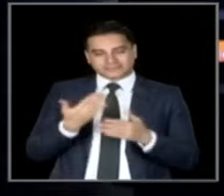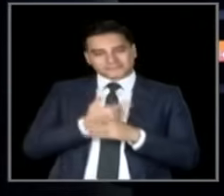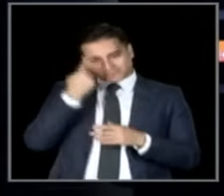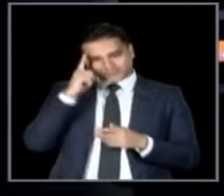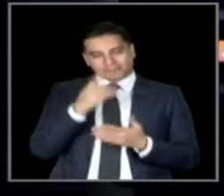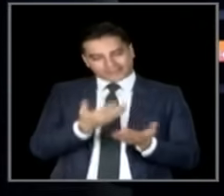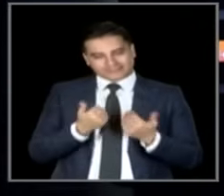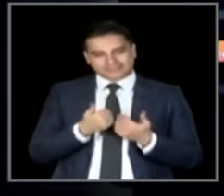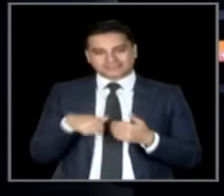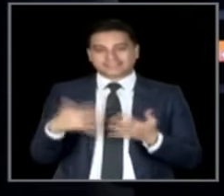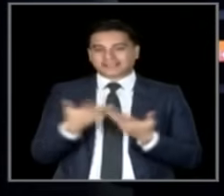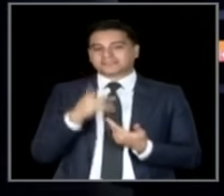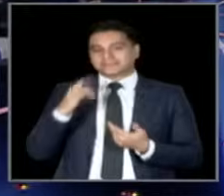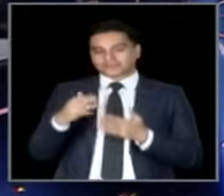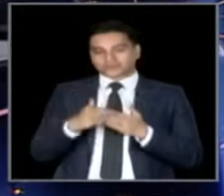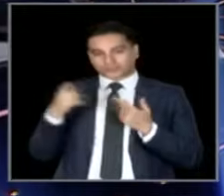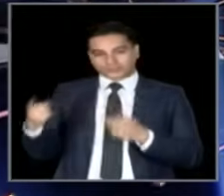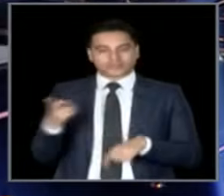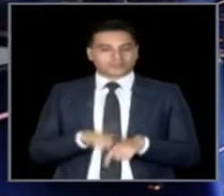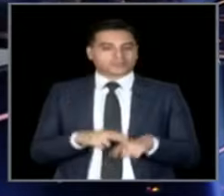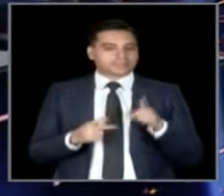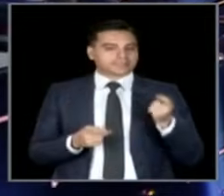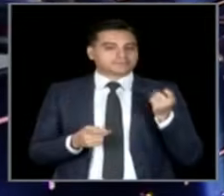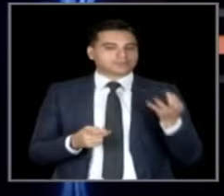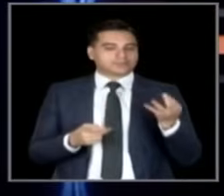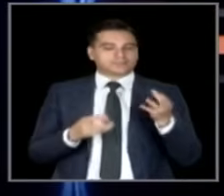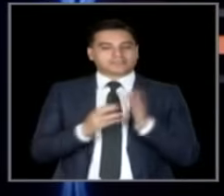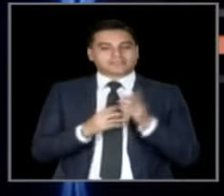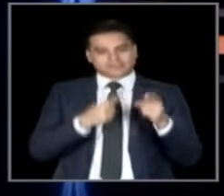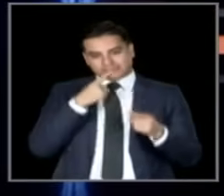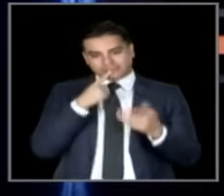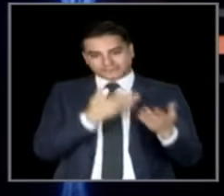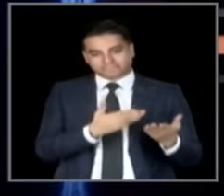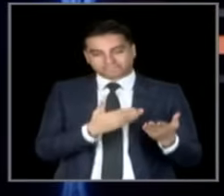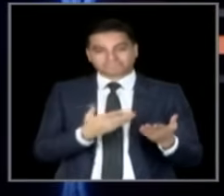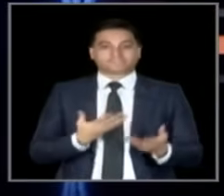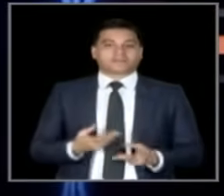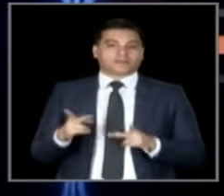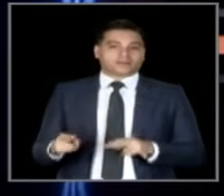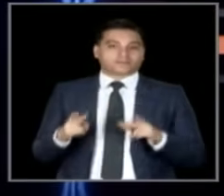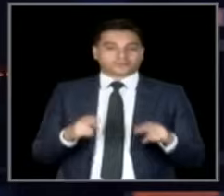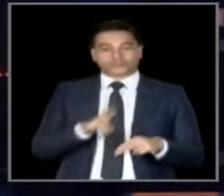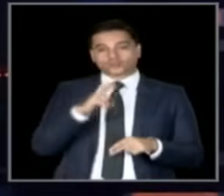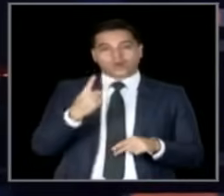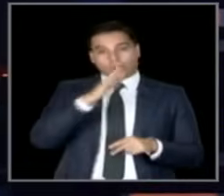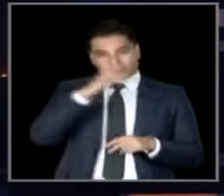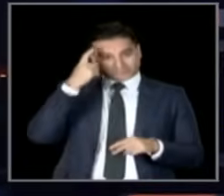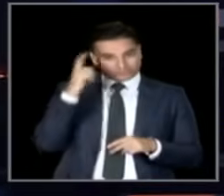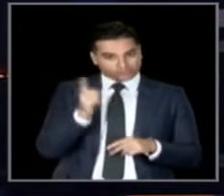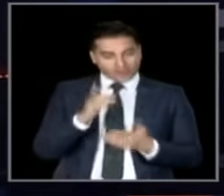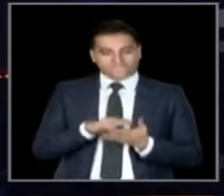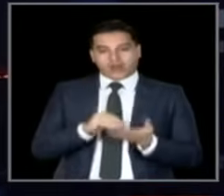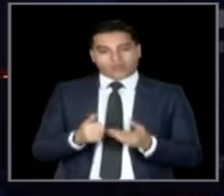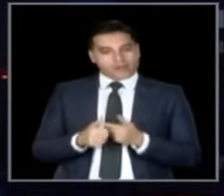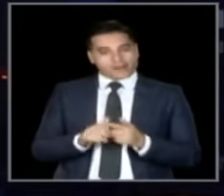عشر نقاط. 50 جامعة السويس، 35 جامعة اسكندرية. سؤال واحد ما تجاوبش